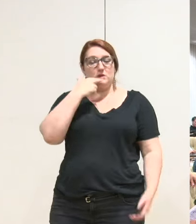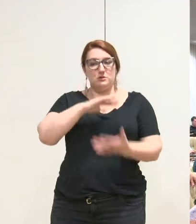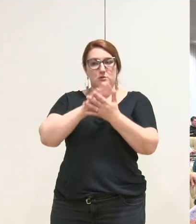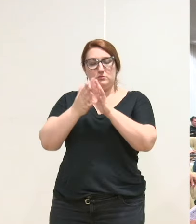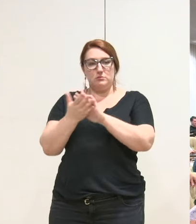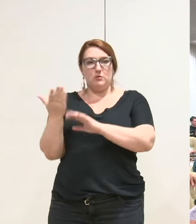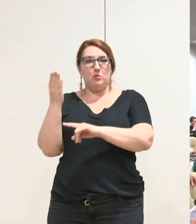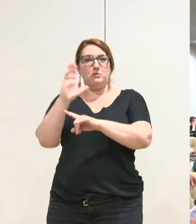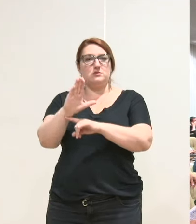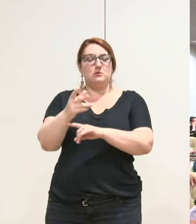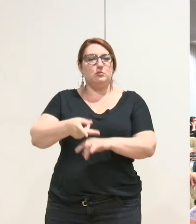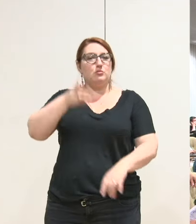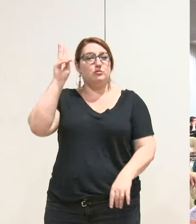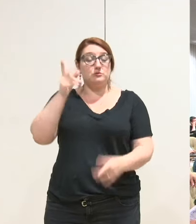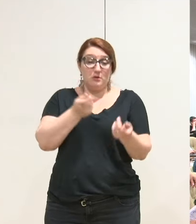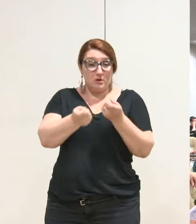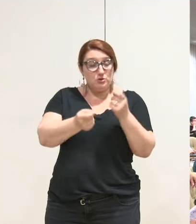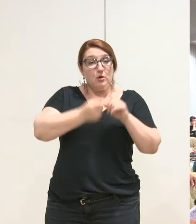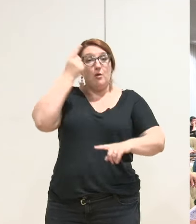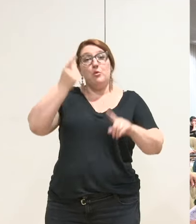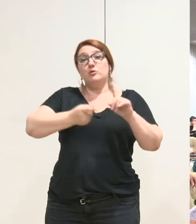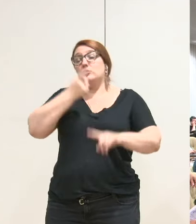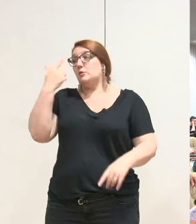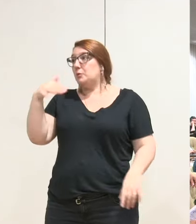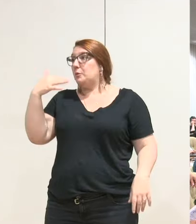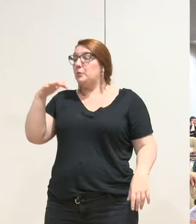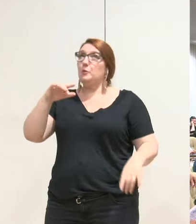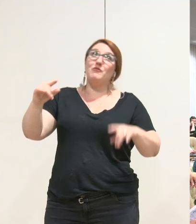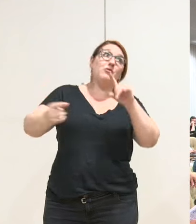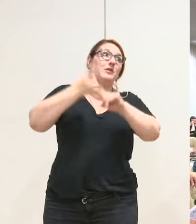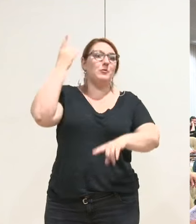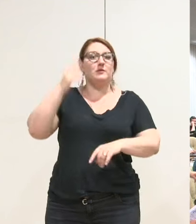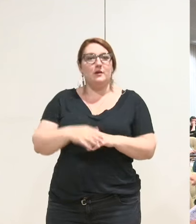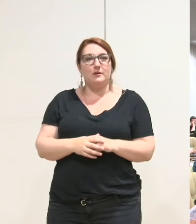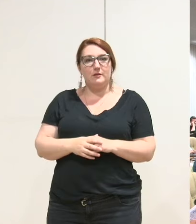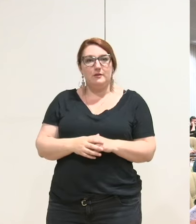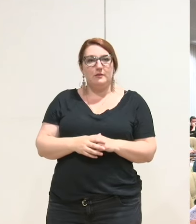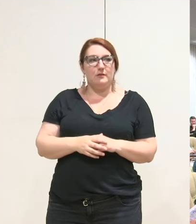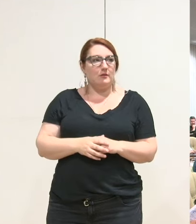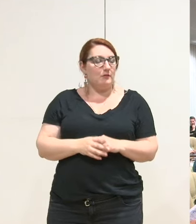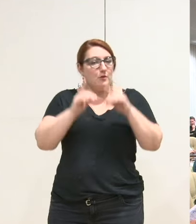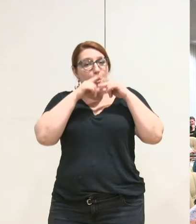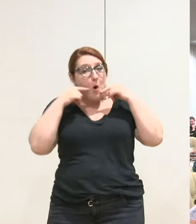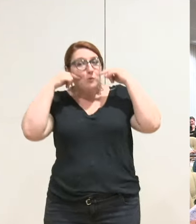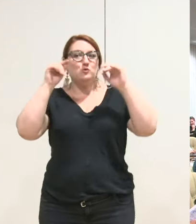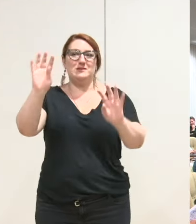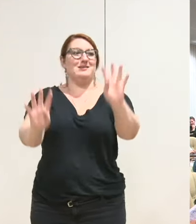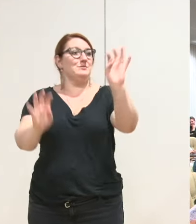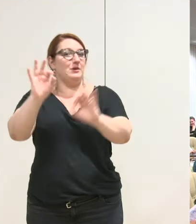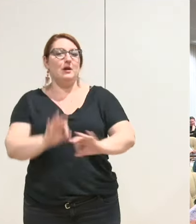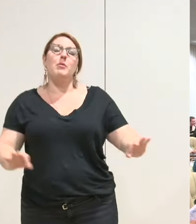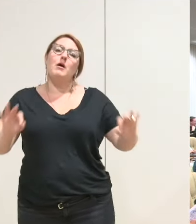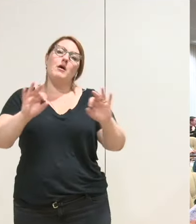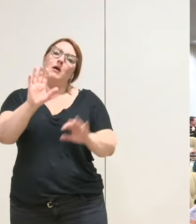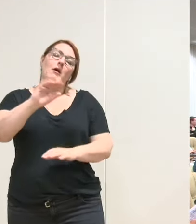t sur réi stratégique qui vote nons